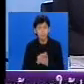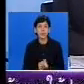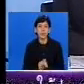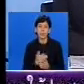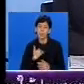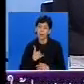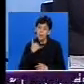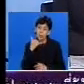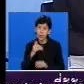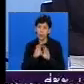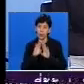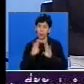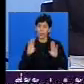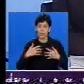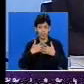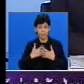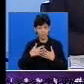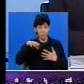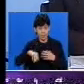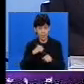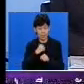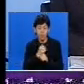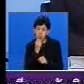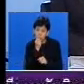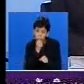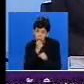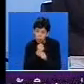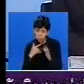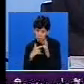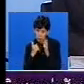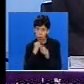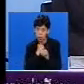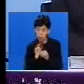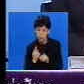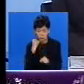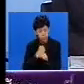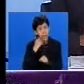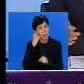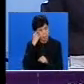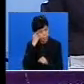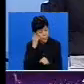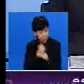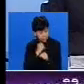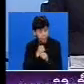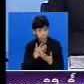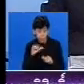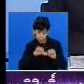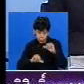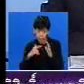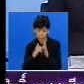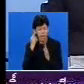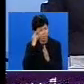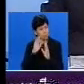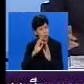คะเดินทางไปเปิดโรงงานค่ะซึ่งถือว่าเป็นทดลองผลิตวัคซีนแห่งแรกซึ่งมีการคาดการณ์นะคะว่าจะสามารถผลิตวัคซีนออกใช้